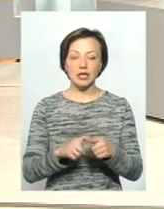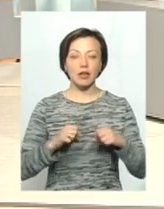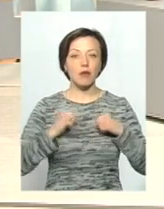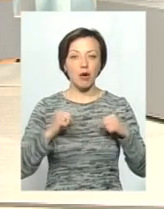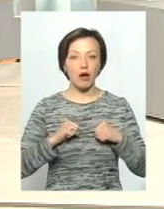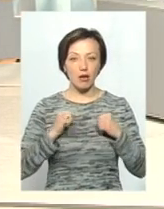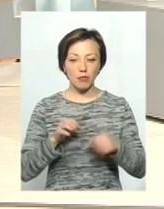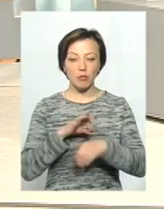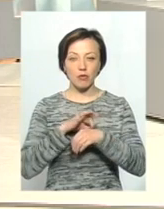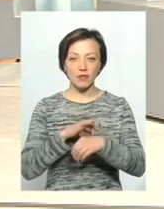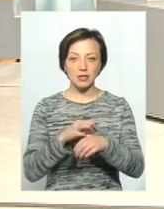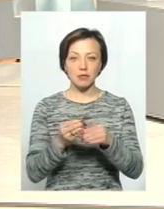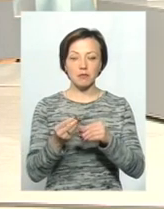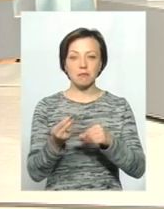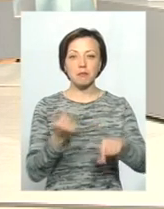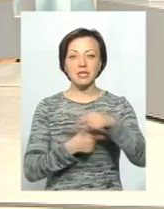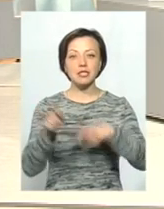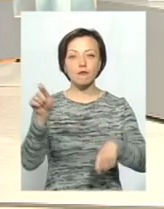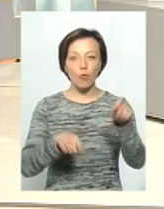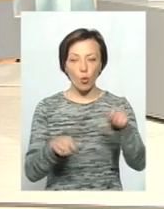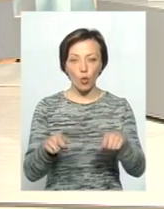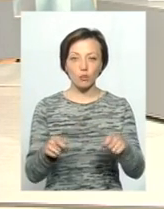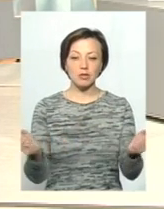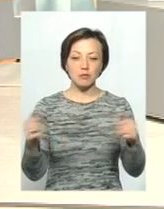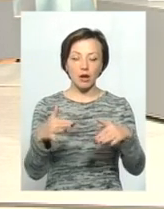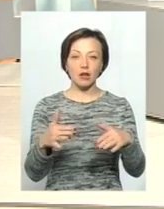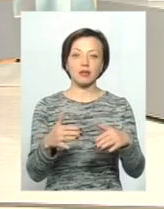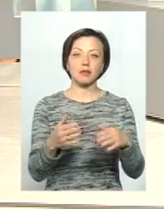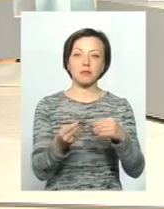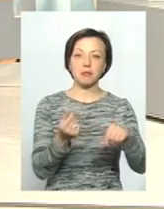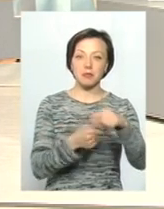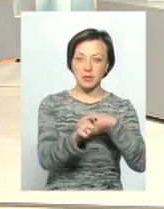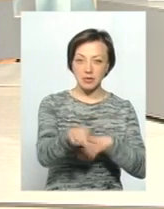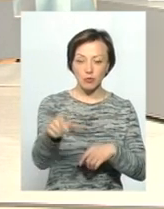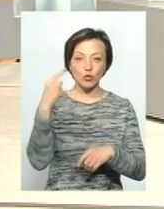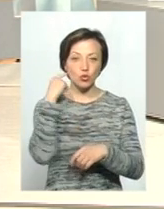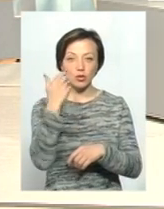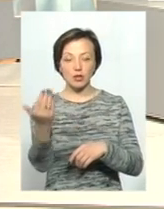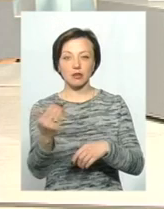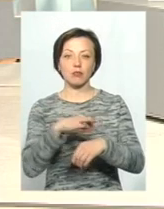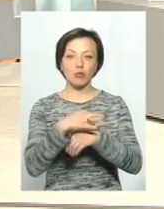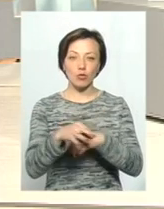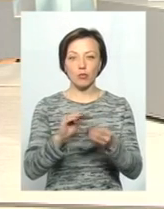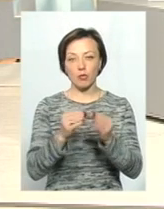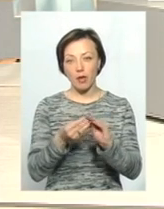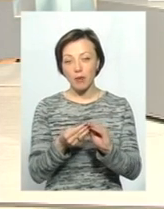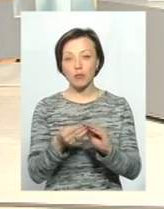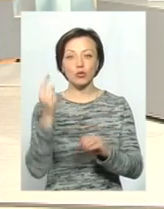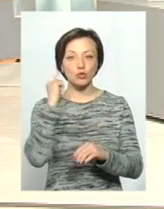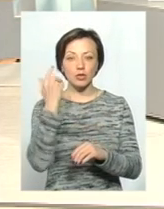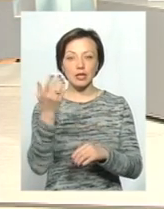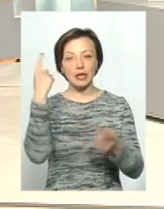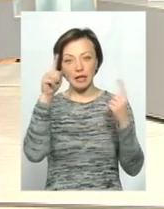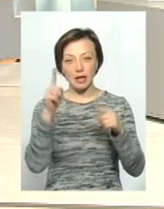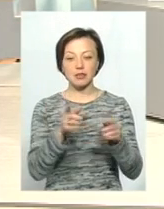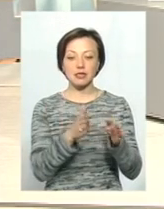намагання провести бізнес-форум, зібрати підприємців, почути їхні болі, почути їхні проблеми, почути їхні